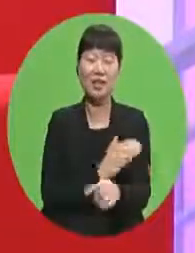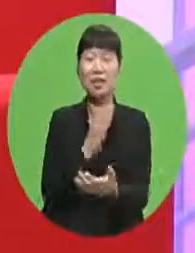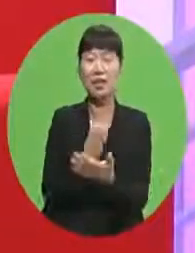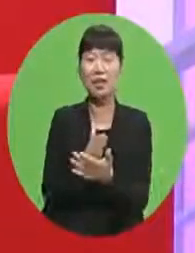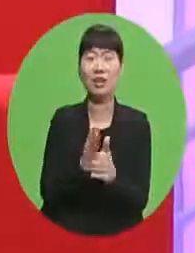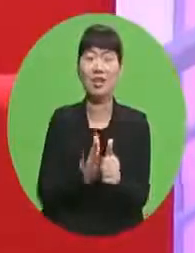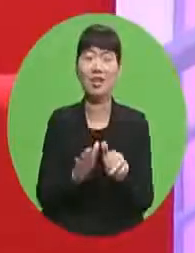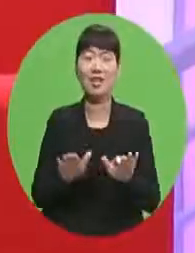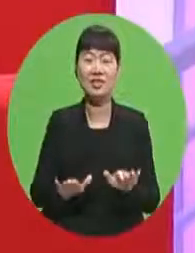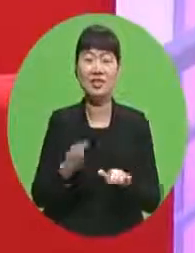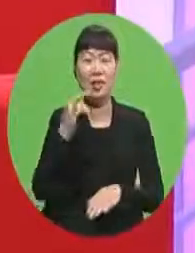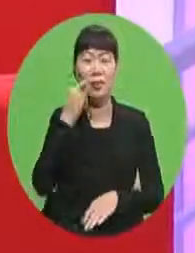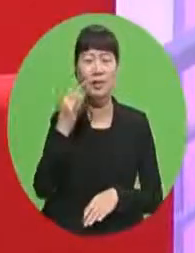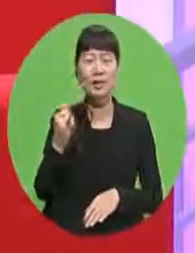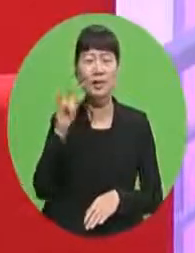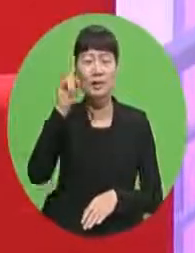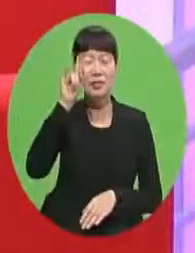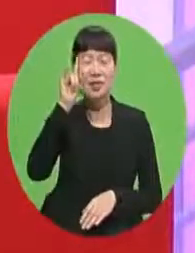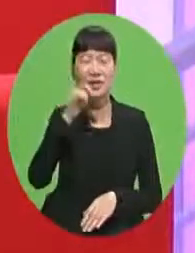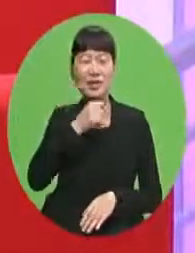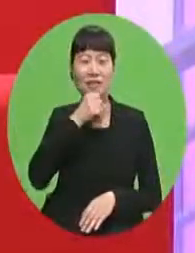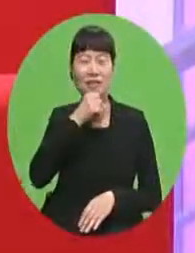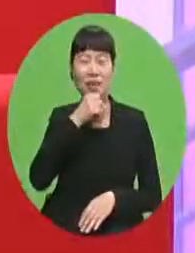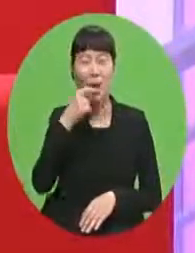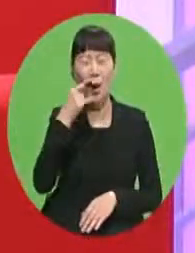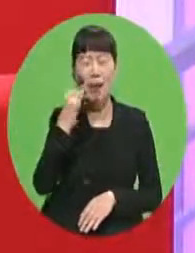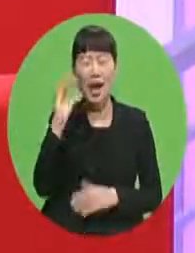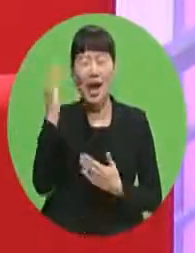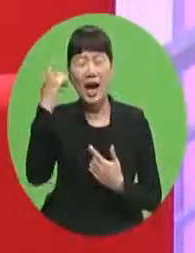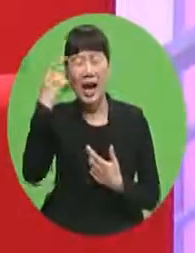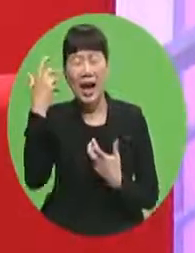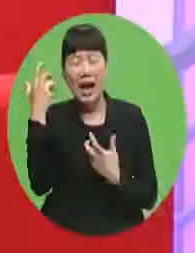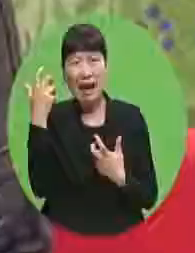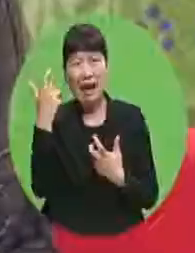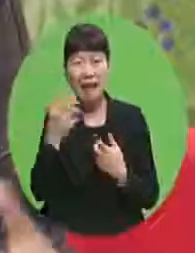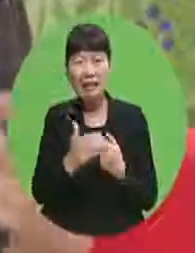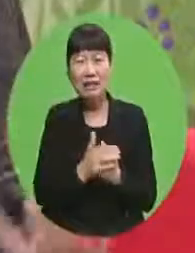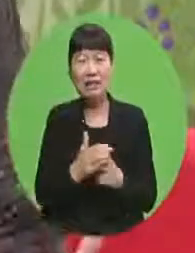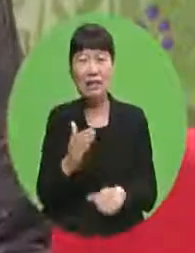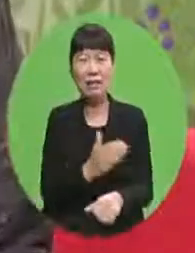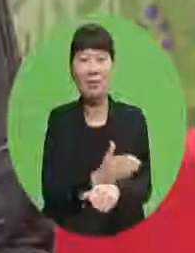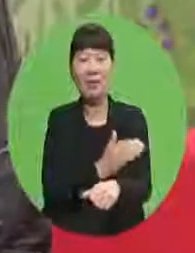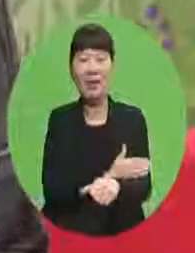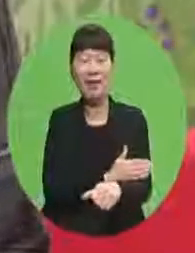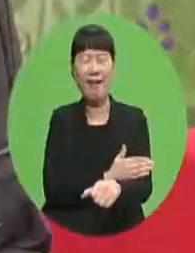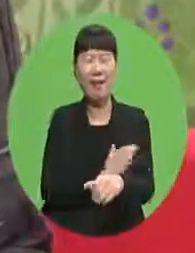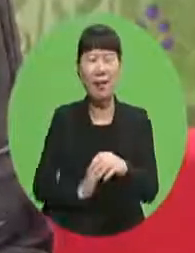좋은데 요즘은 또 엄마들이 100점 엄마 신드롬에 또 있어가지고 그 정도 반응해줘야